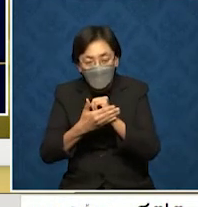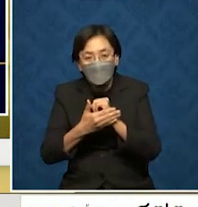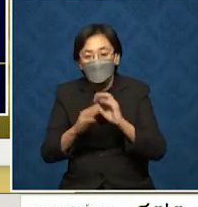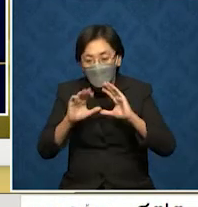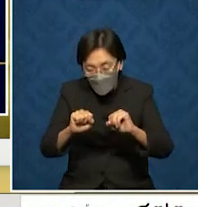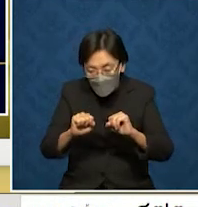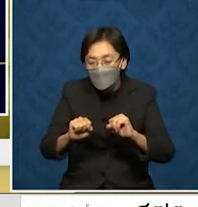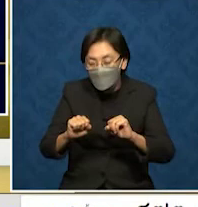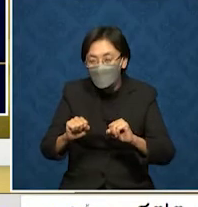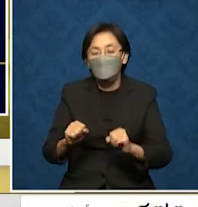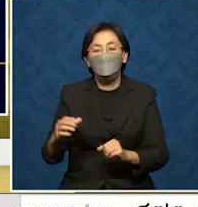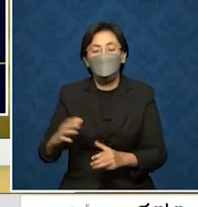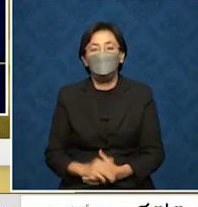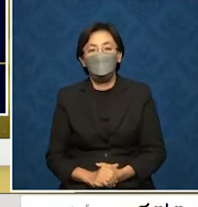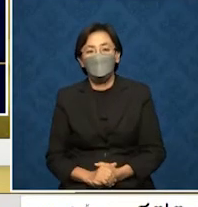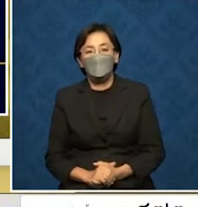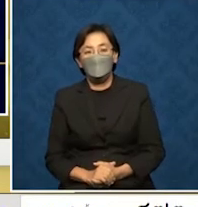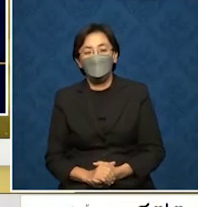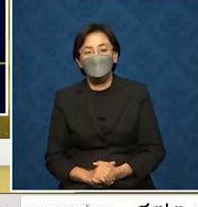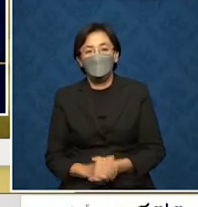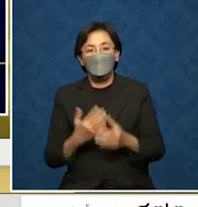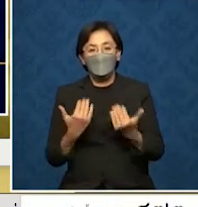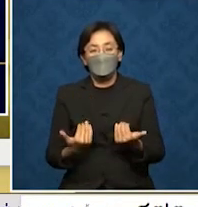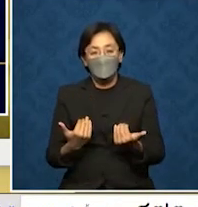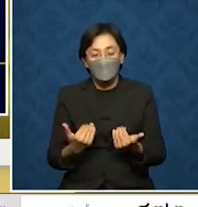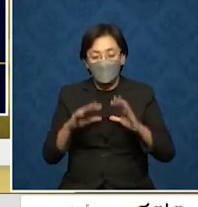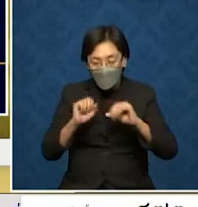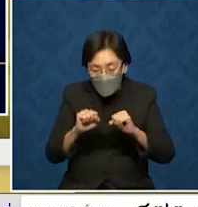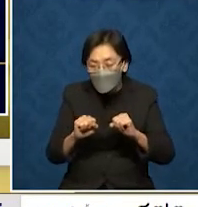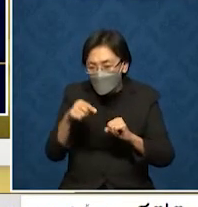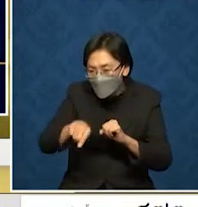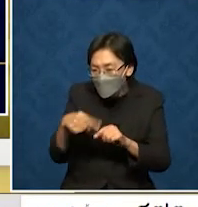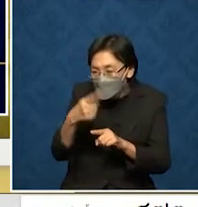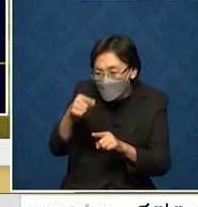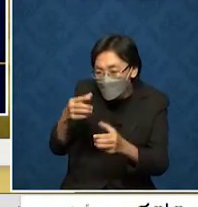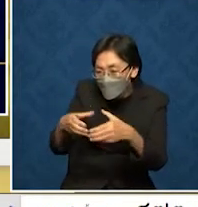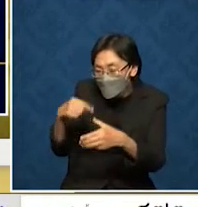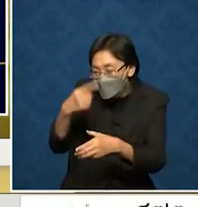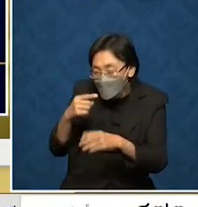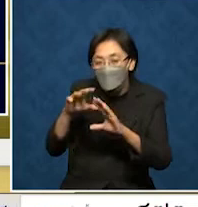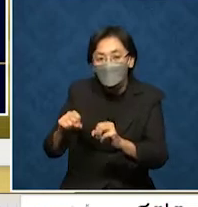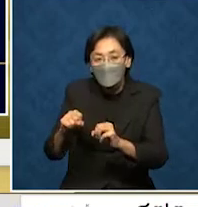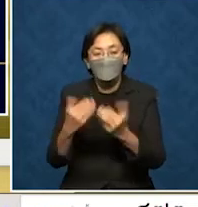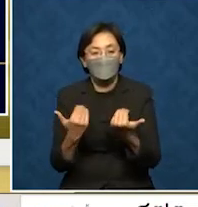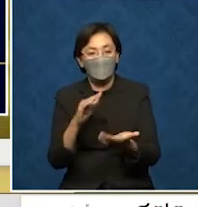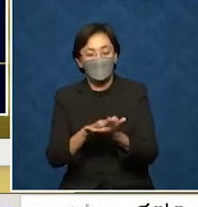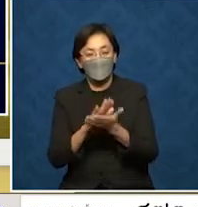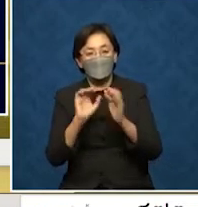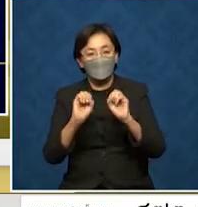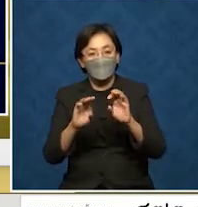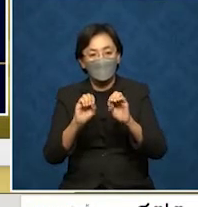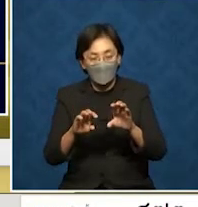ผลแล้วก็ในขณะนี้เราเปิดโรงเรียนสอนนักธุรกรร